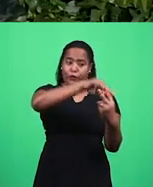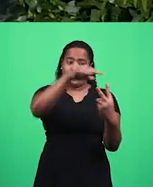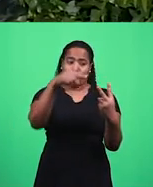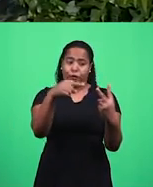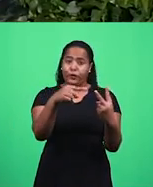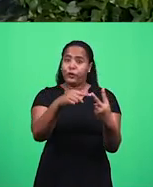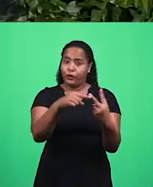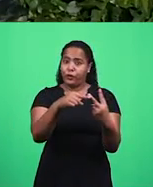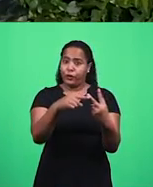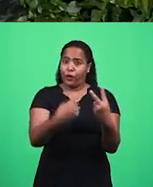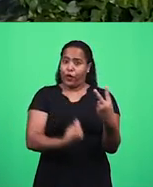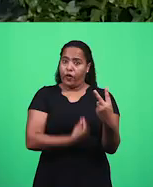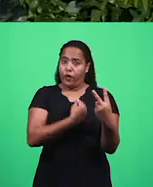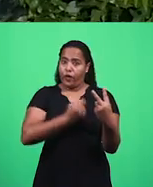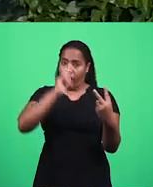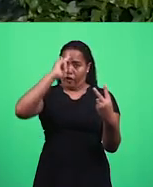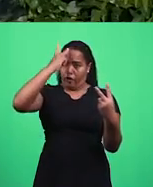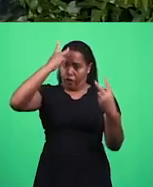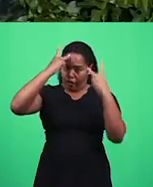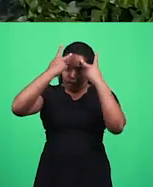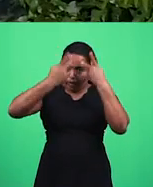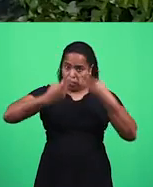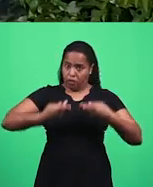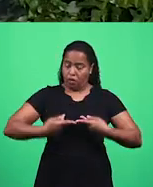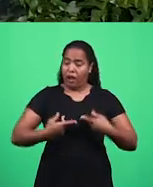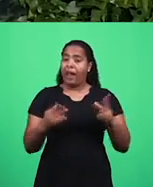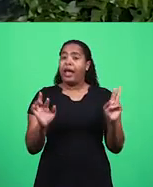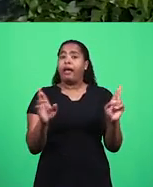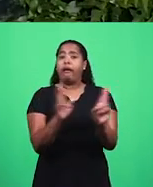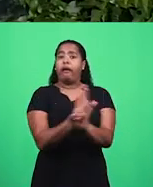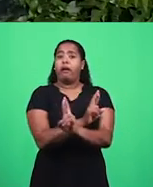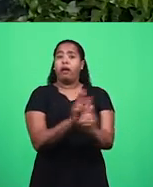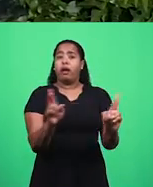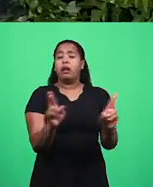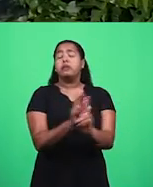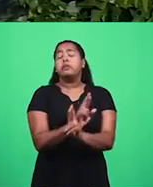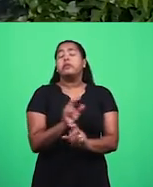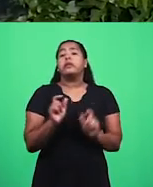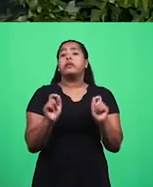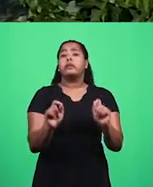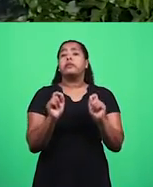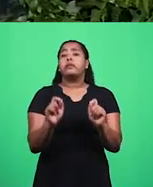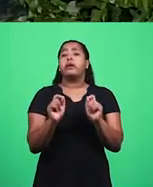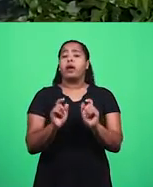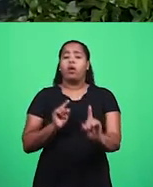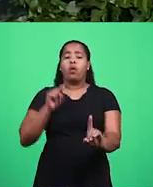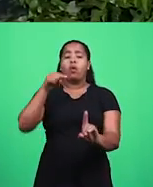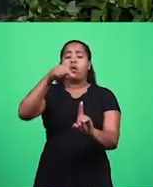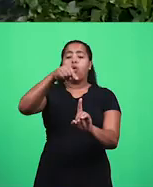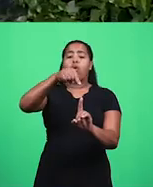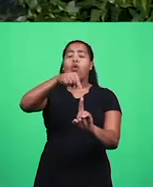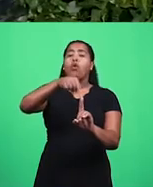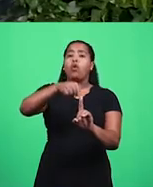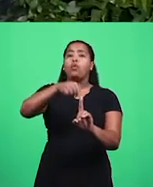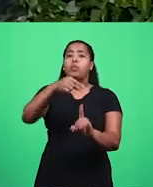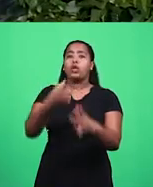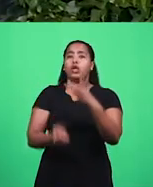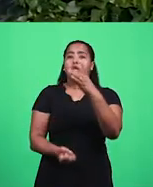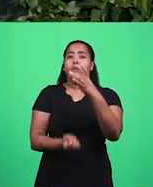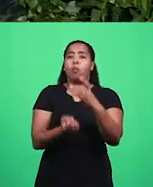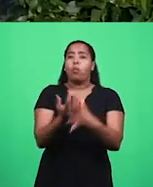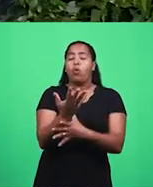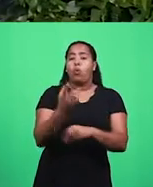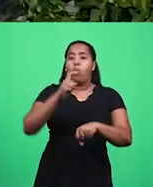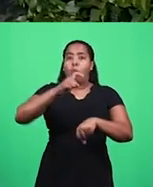оба смысла, да, оба сути жизни человека в отношении цели творения.